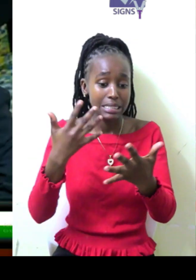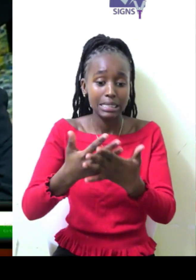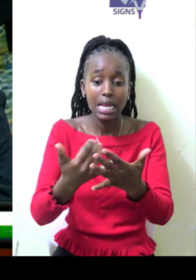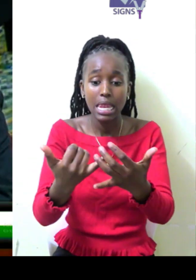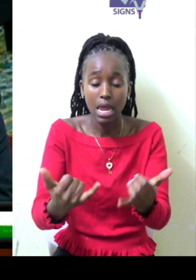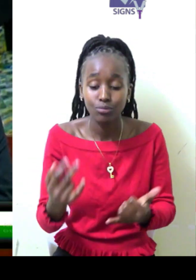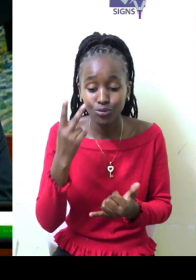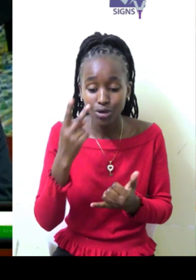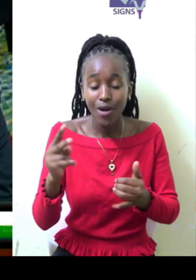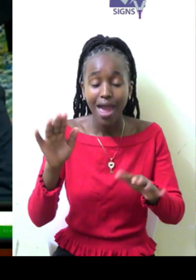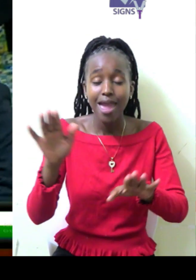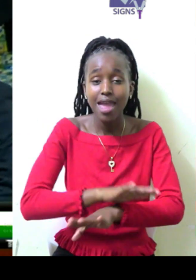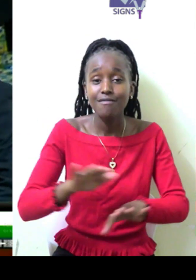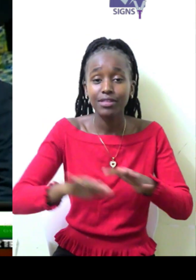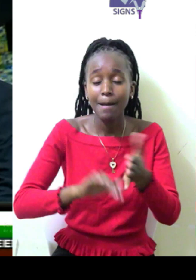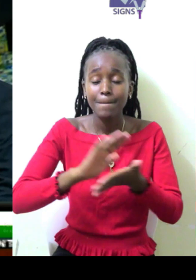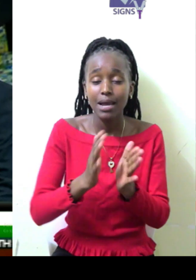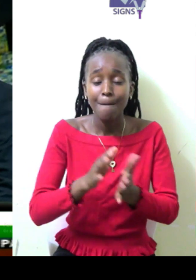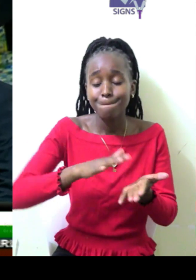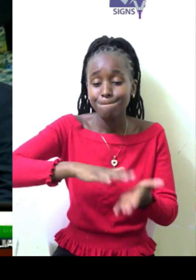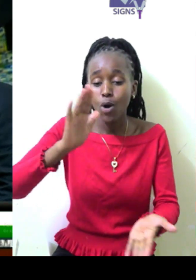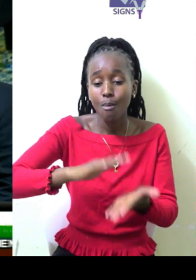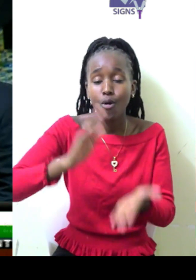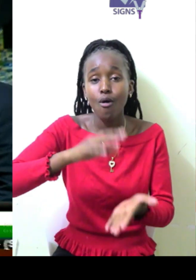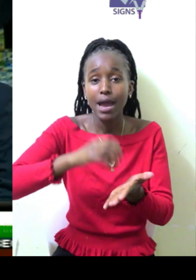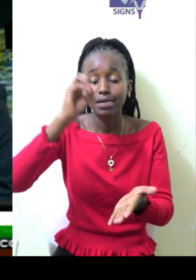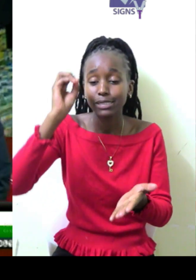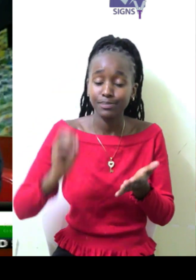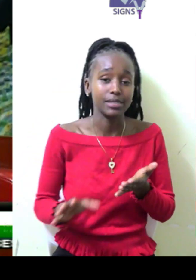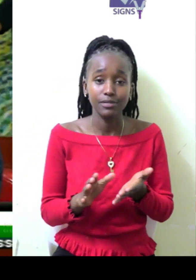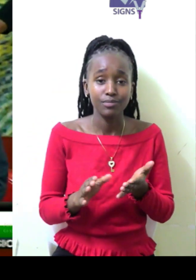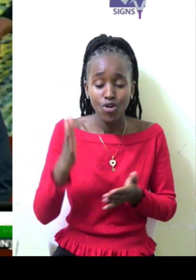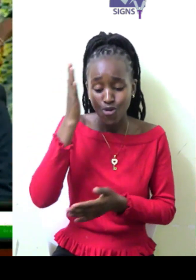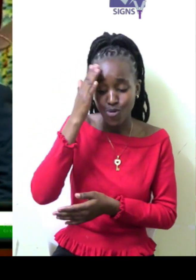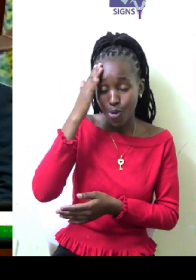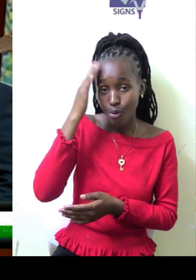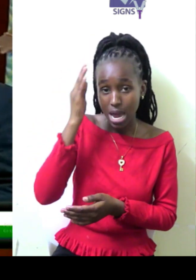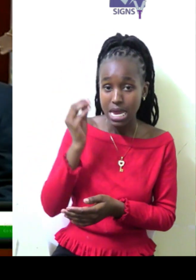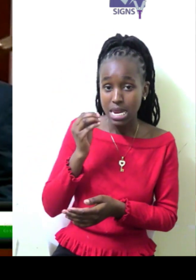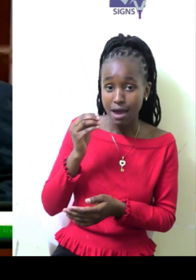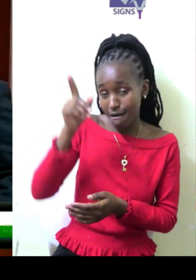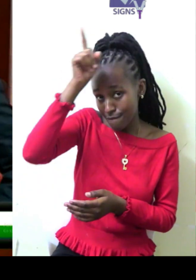gharama zimepanda maradufu. Unajua kikwetu Bwana Spika, utajua